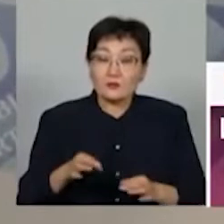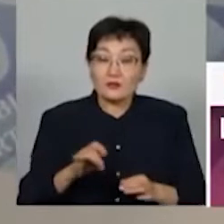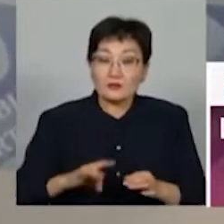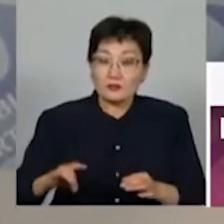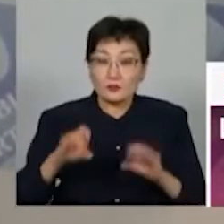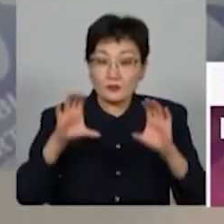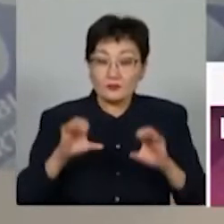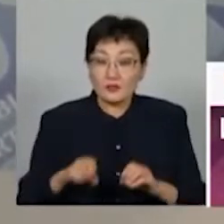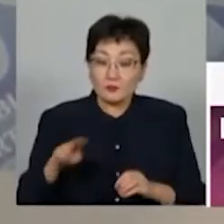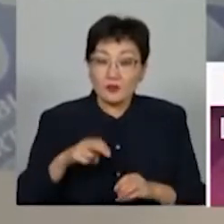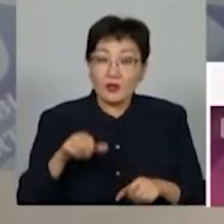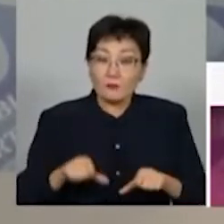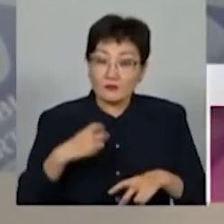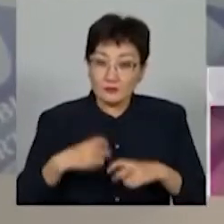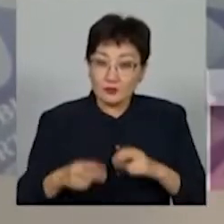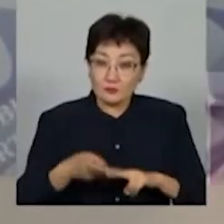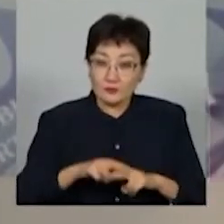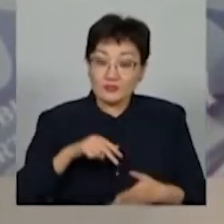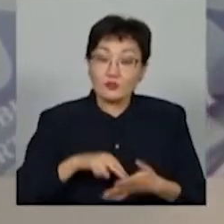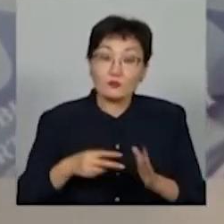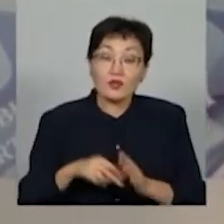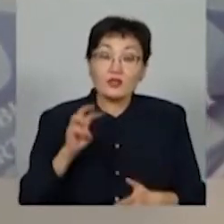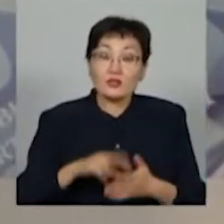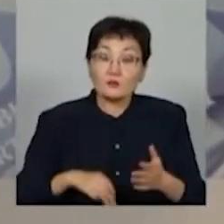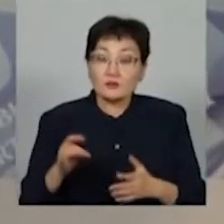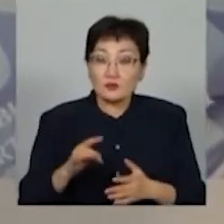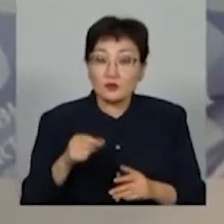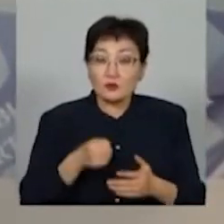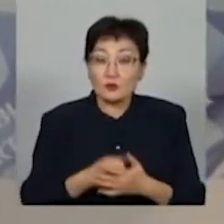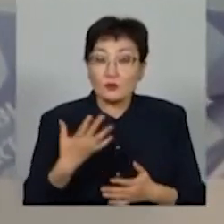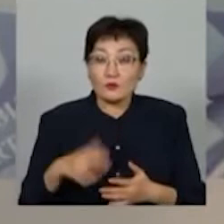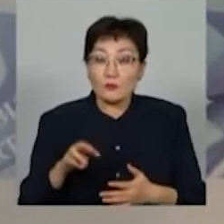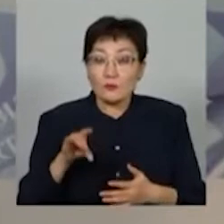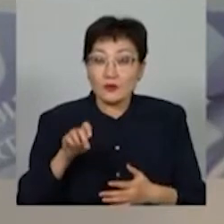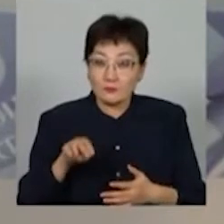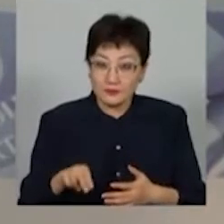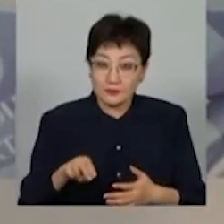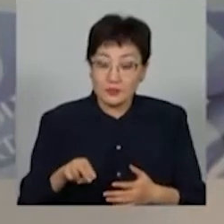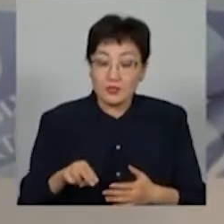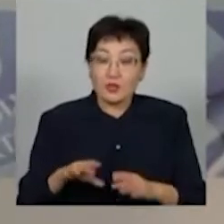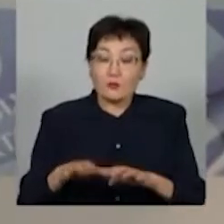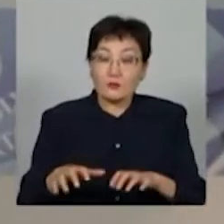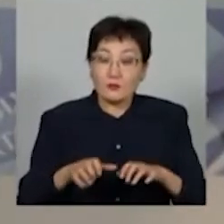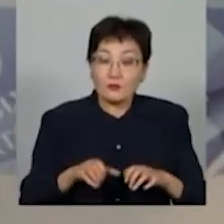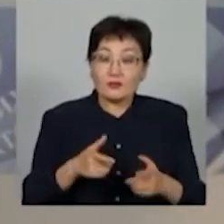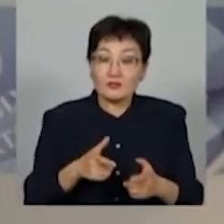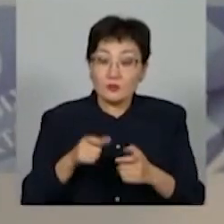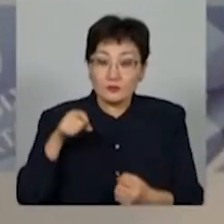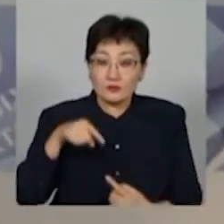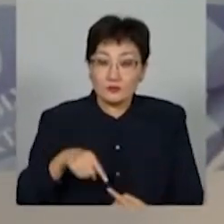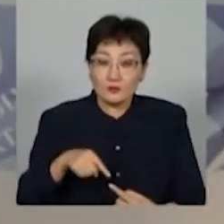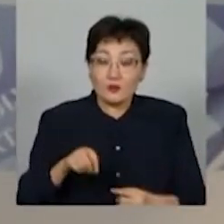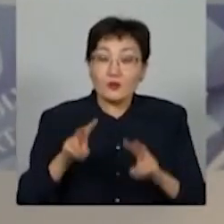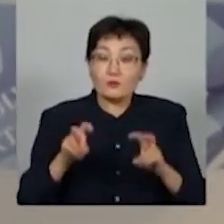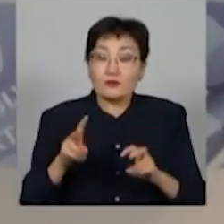об административных правонарушениях, который предусматривает штраф в размере до 50 МРП с конфискацией оружия и в соответствии со